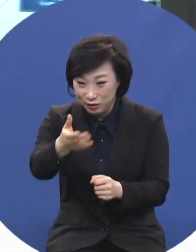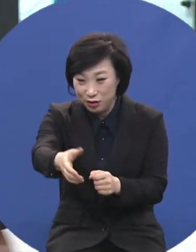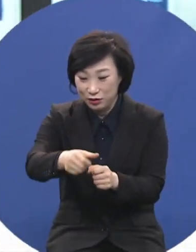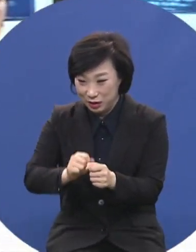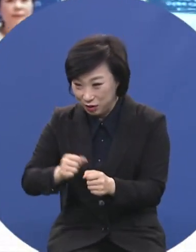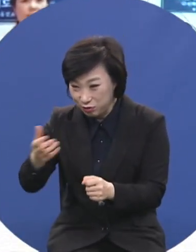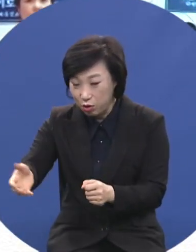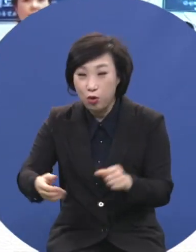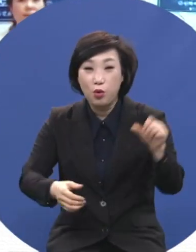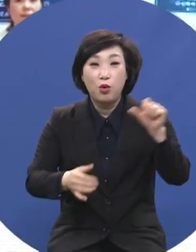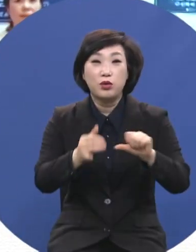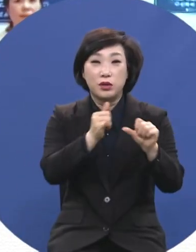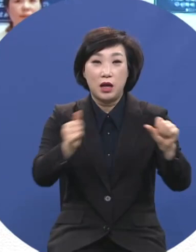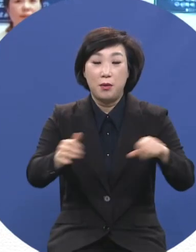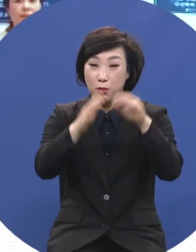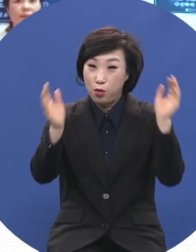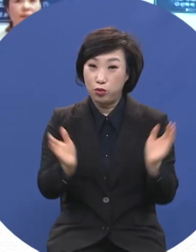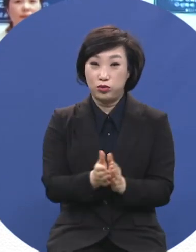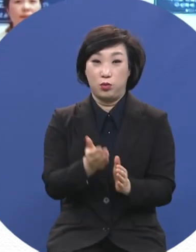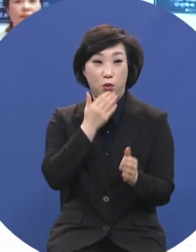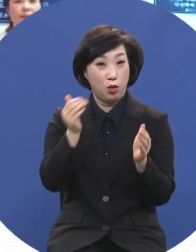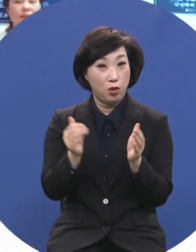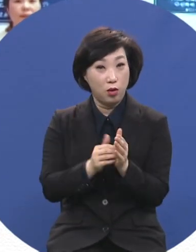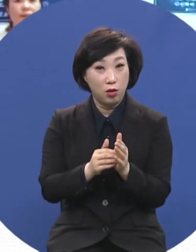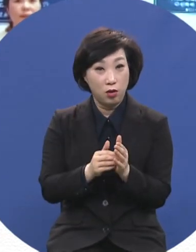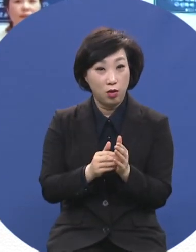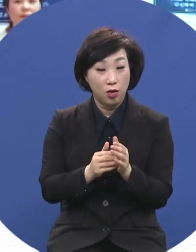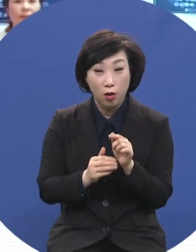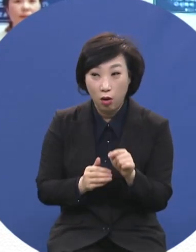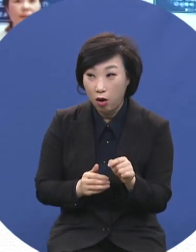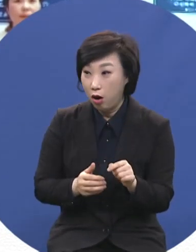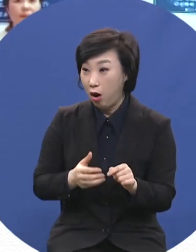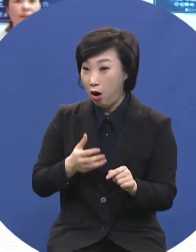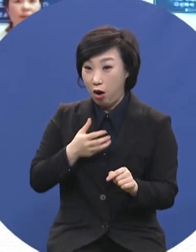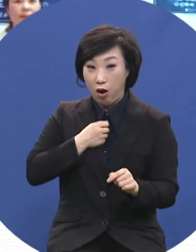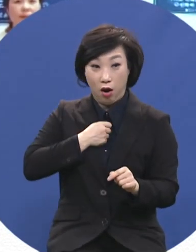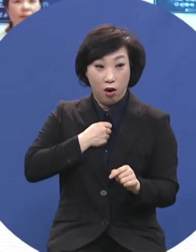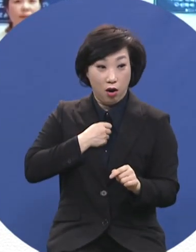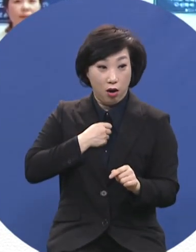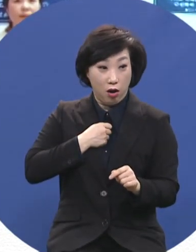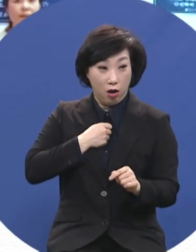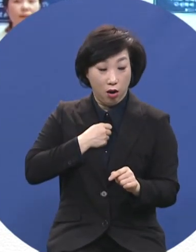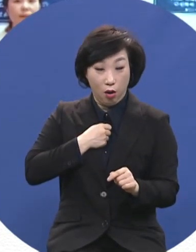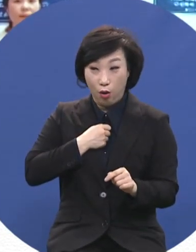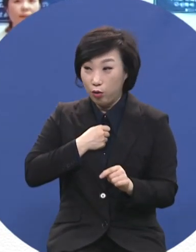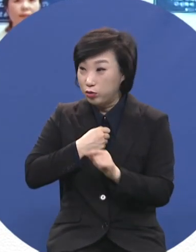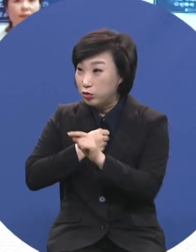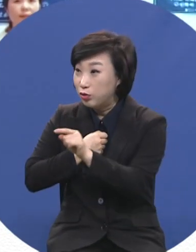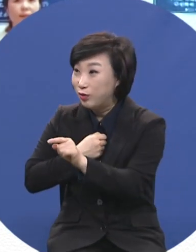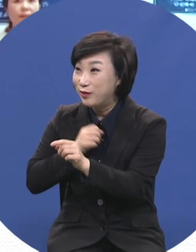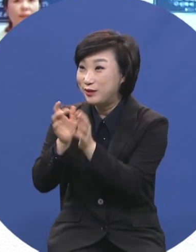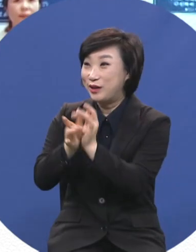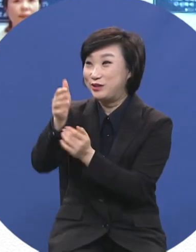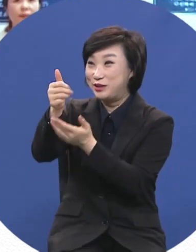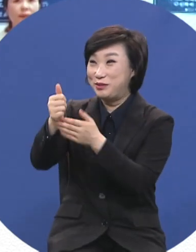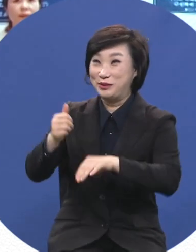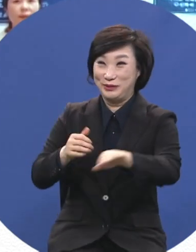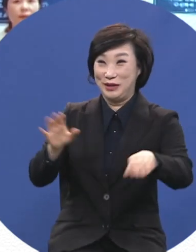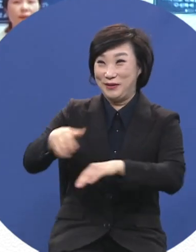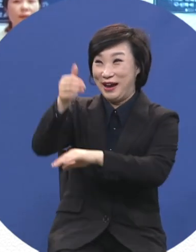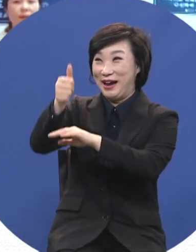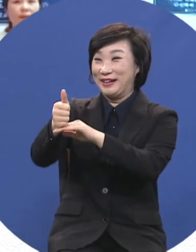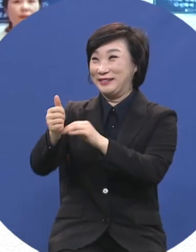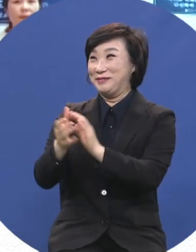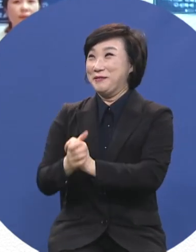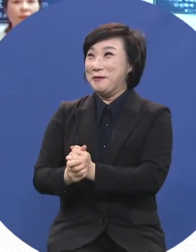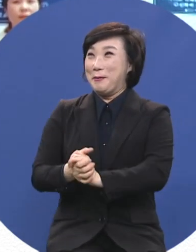먹었다. 이건 그들이 볼 때 충격적이에요. 야, 저분이 우리의 왕이